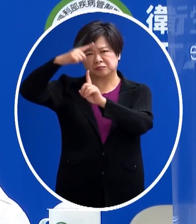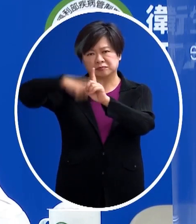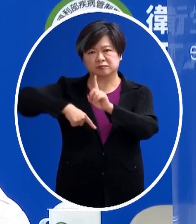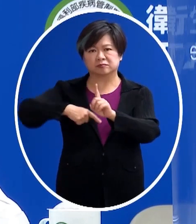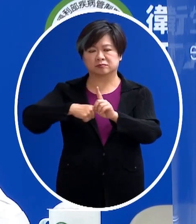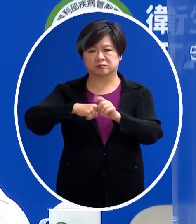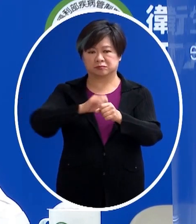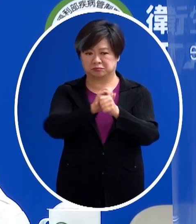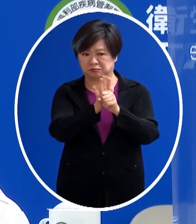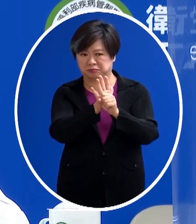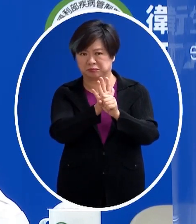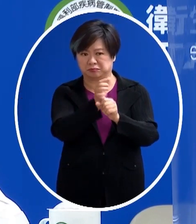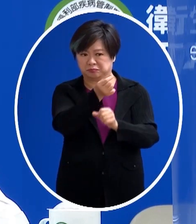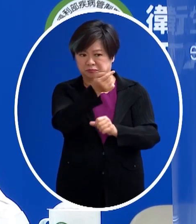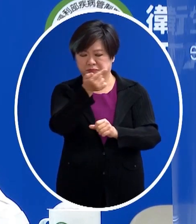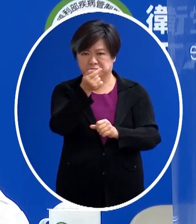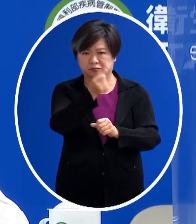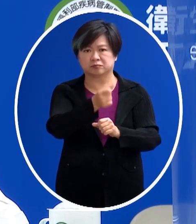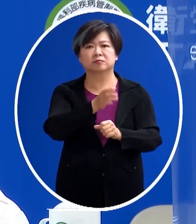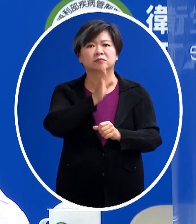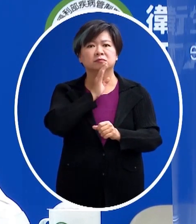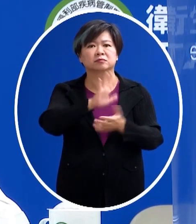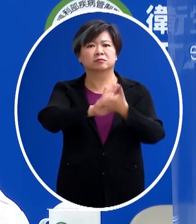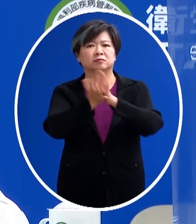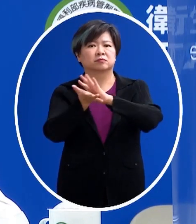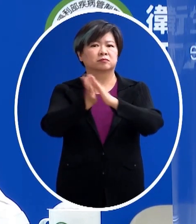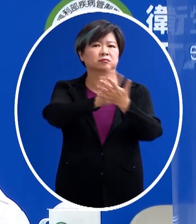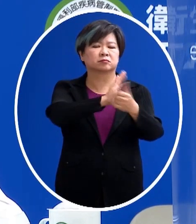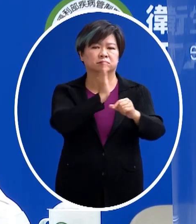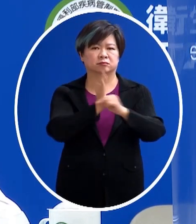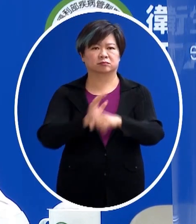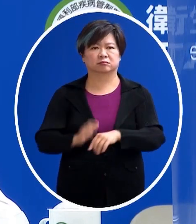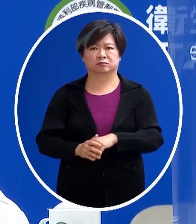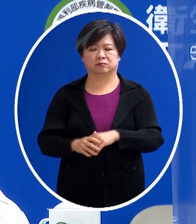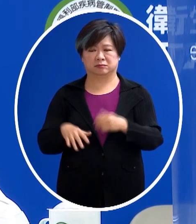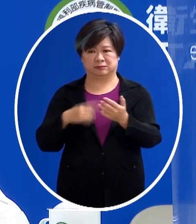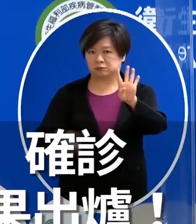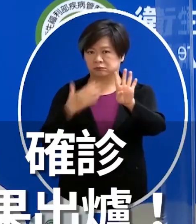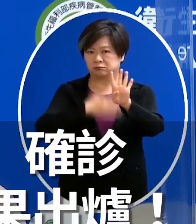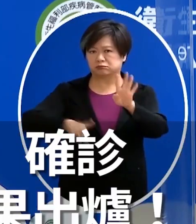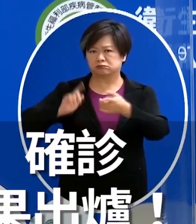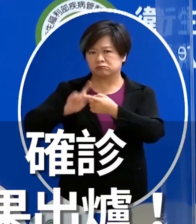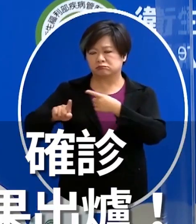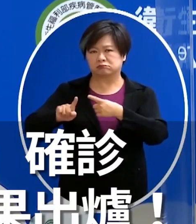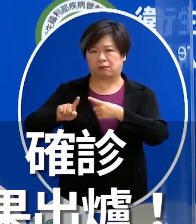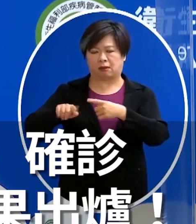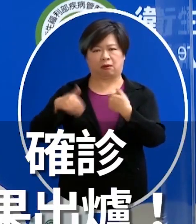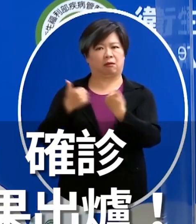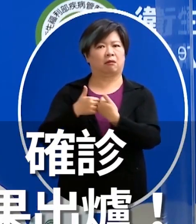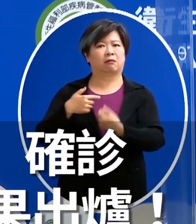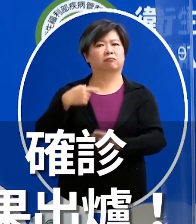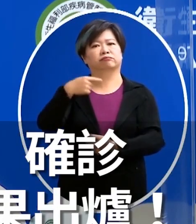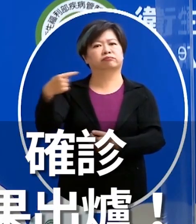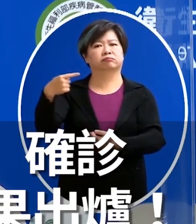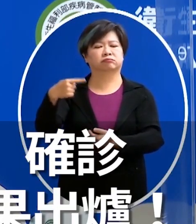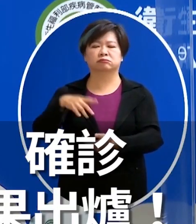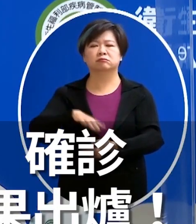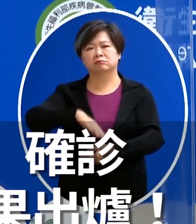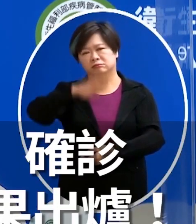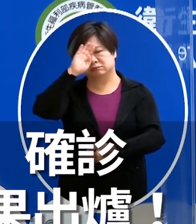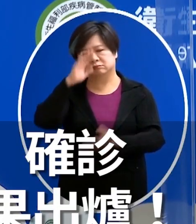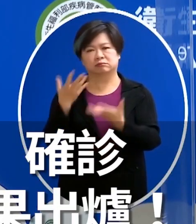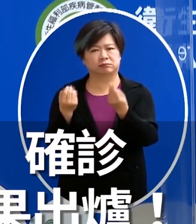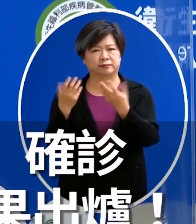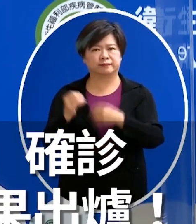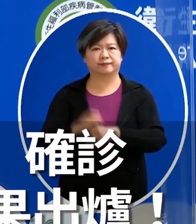在变化中的，没有办法用单一的时间点就来判定它所有的一个可能性。所以这127个里面哈，